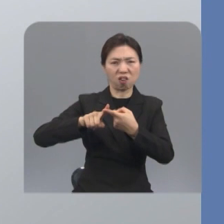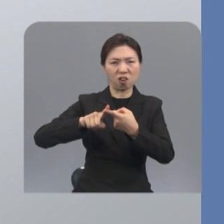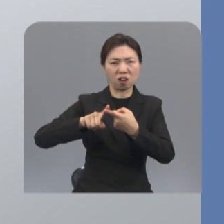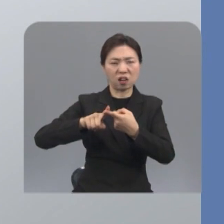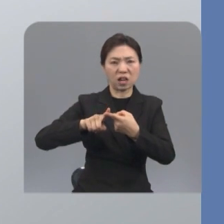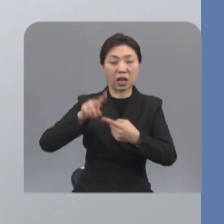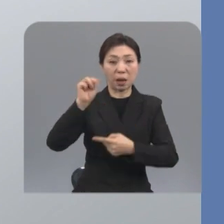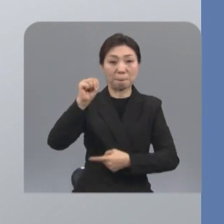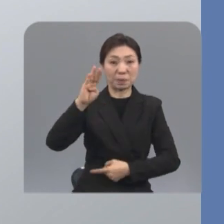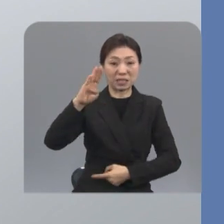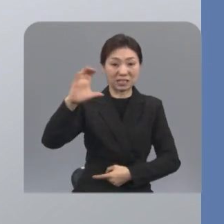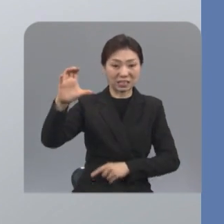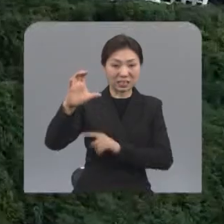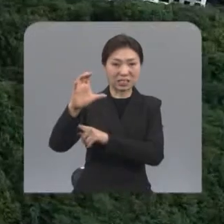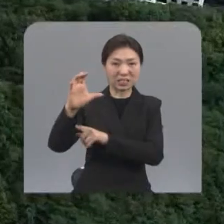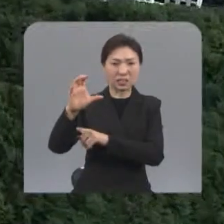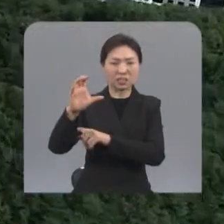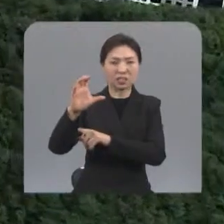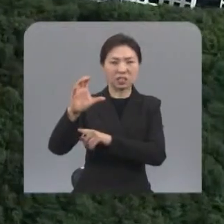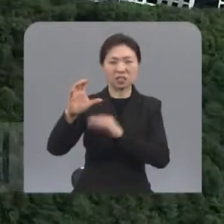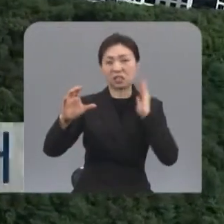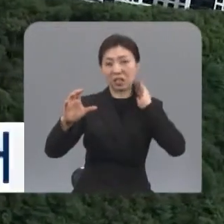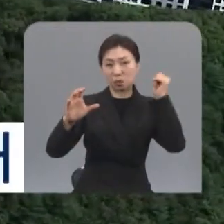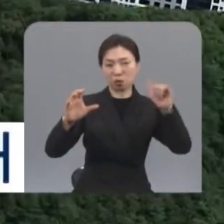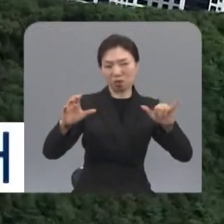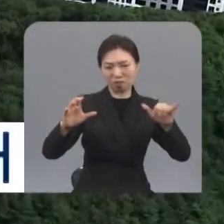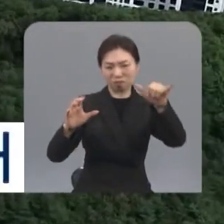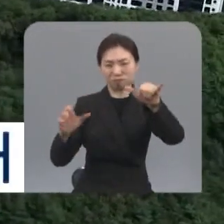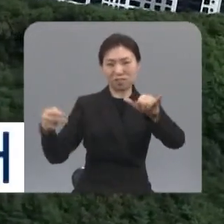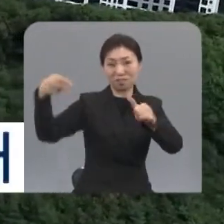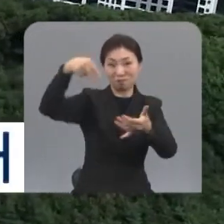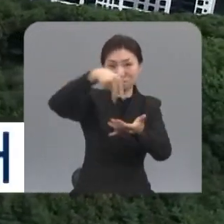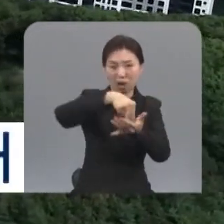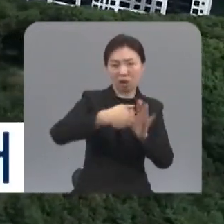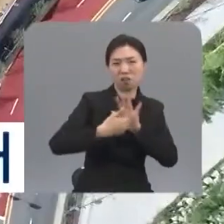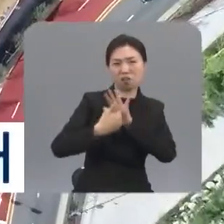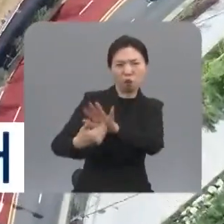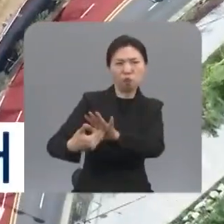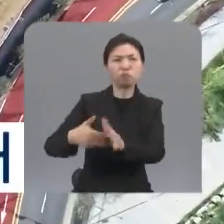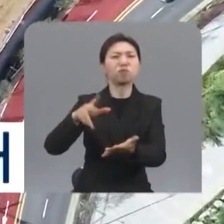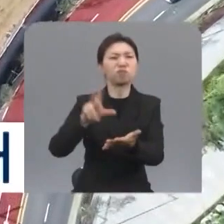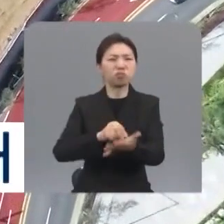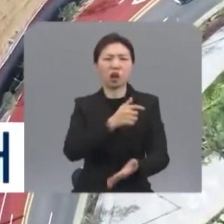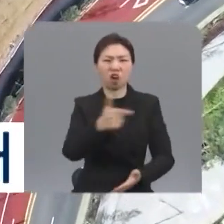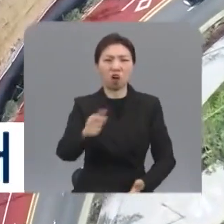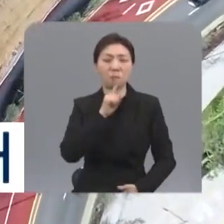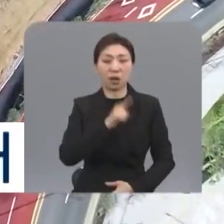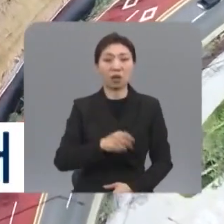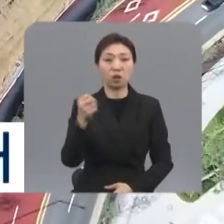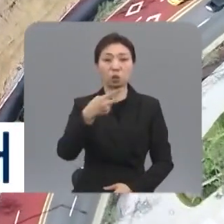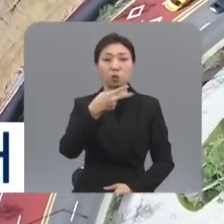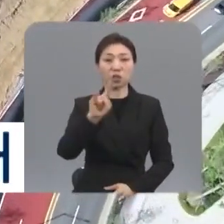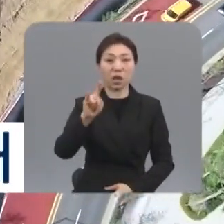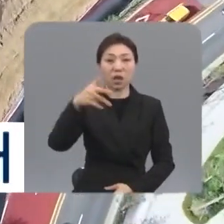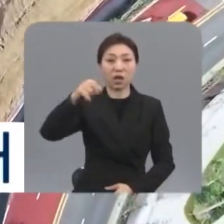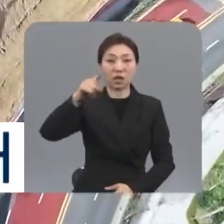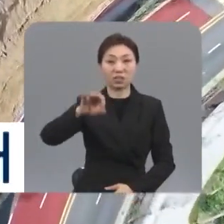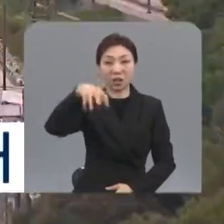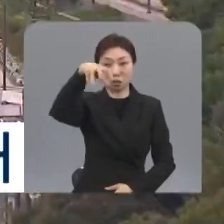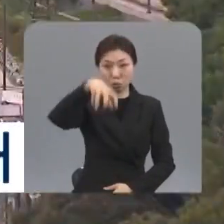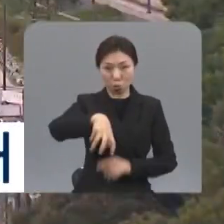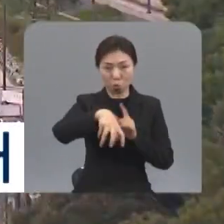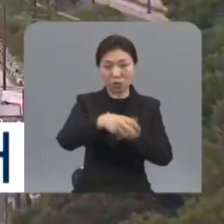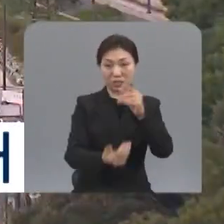탑승을 금지했다고 지적했습니다. 지난해 한국인권보고서에서 거론된 대장동 사건은 올해도 정부